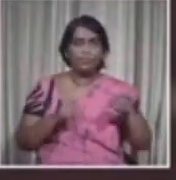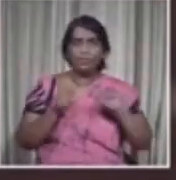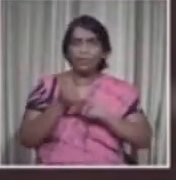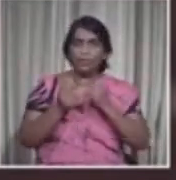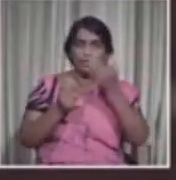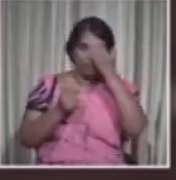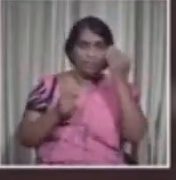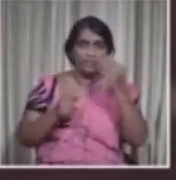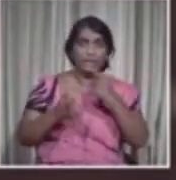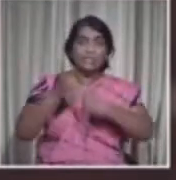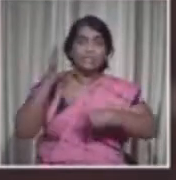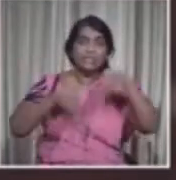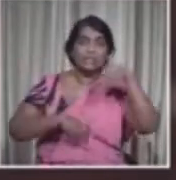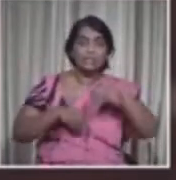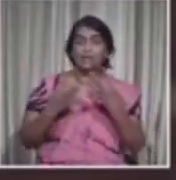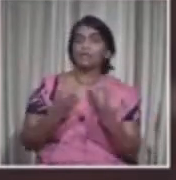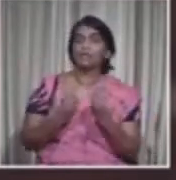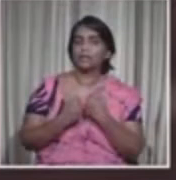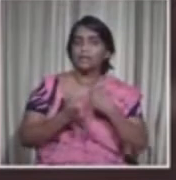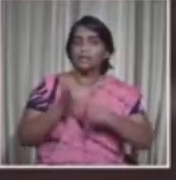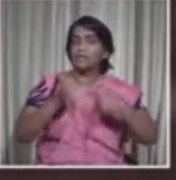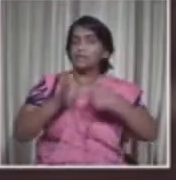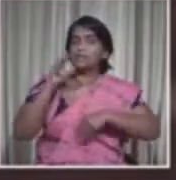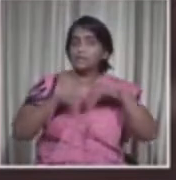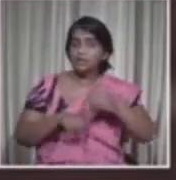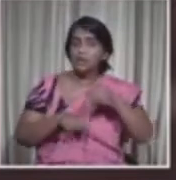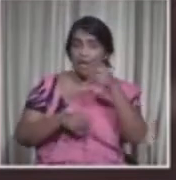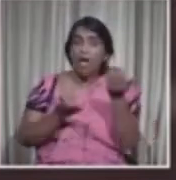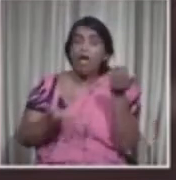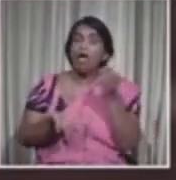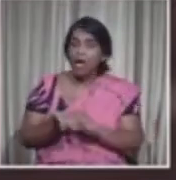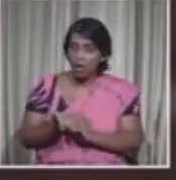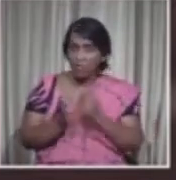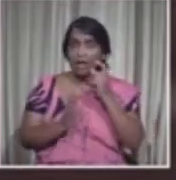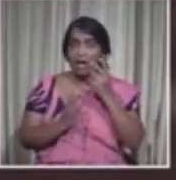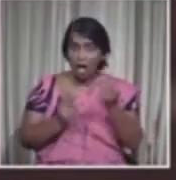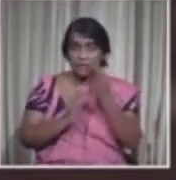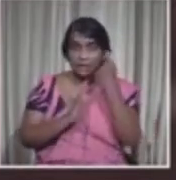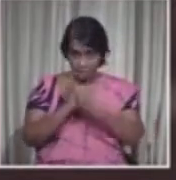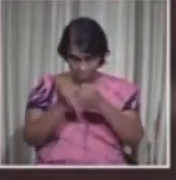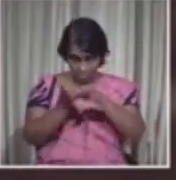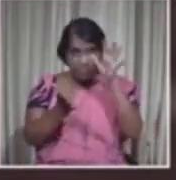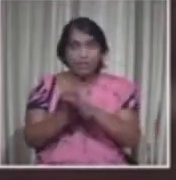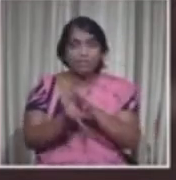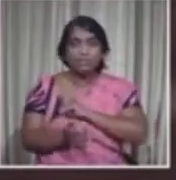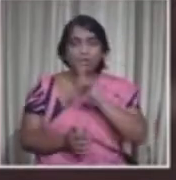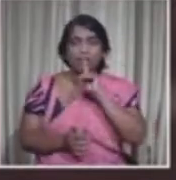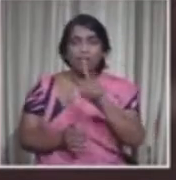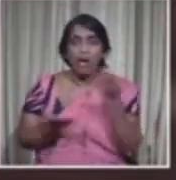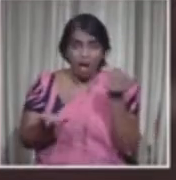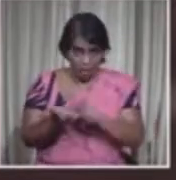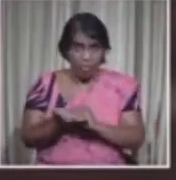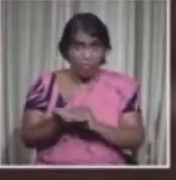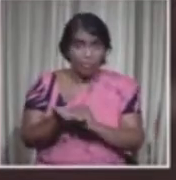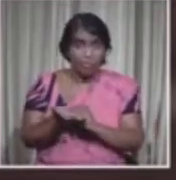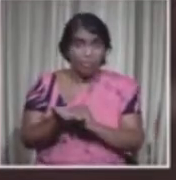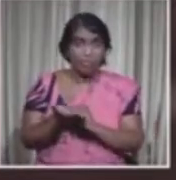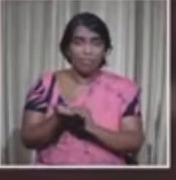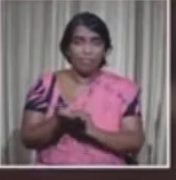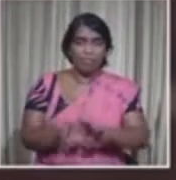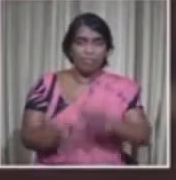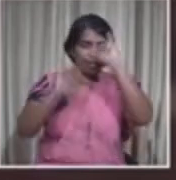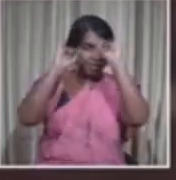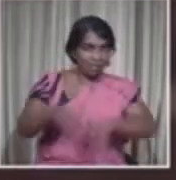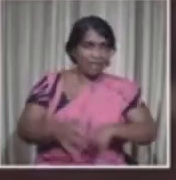මහත්තයා ඉල්ලනවා ඡන්දයක් ඒ කියන්නේ ඔබතුමා ආපහු හදිසි නීතිය දාන්නද කියන්නේ ආයි දාන්නද කියන්නේ තුට්ටු